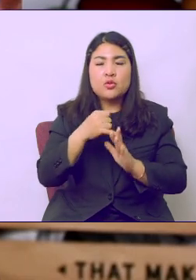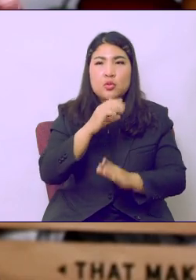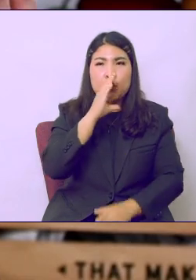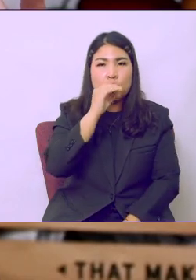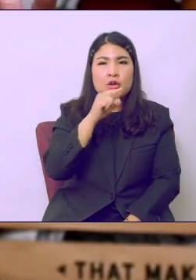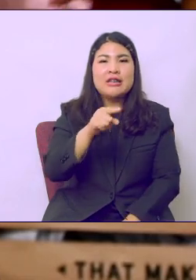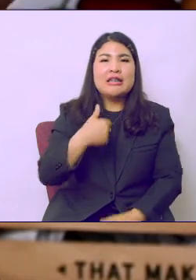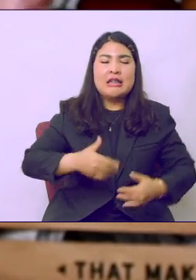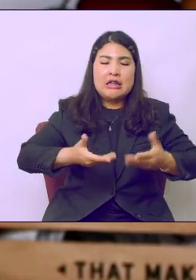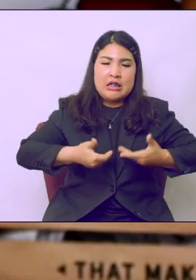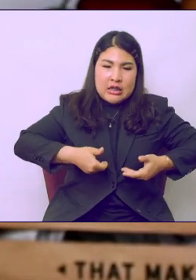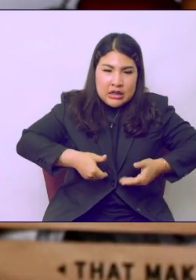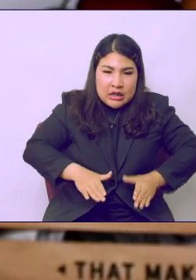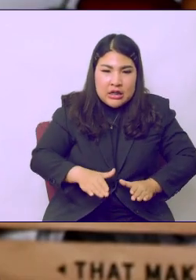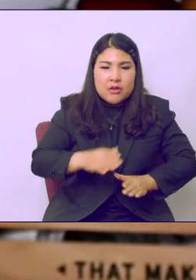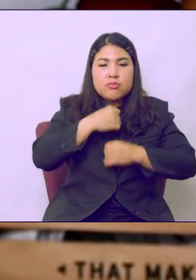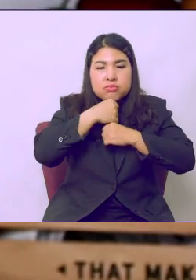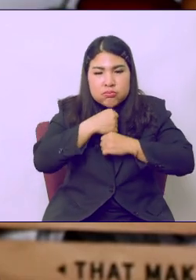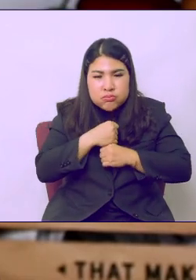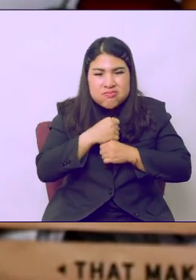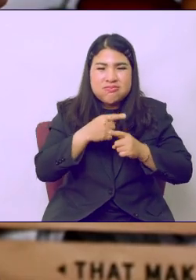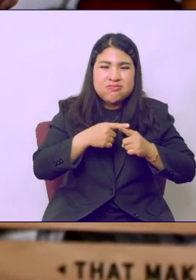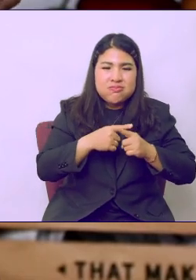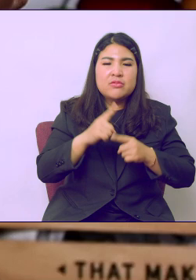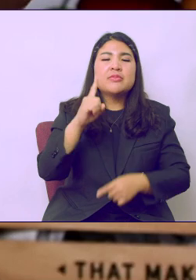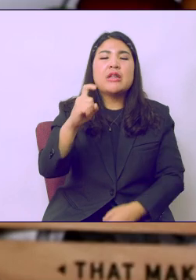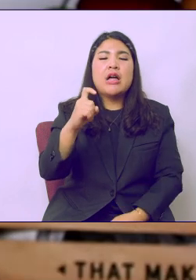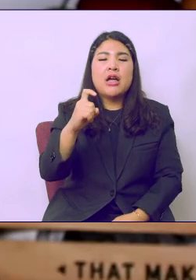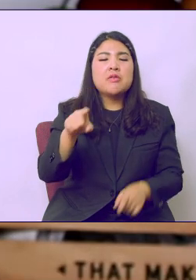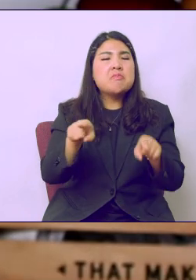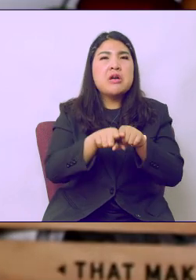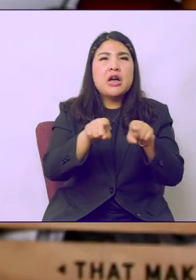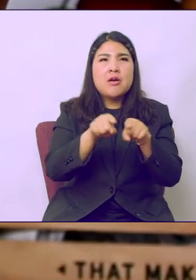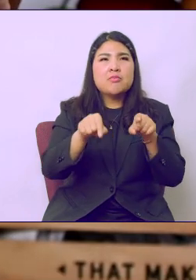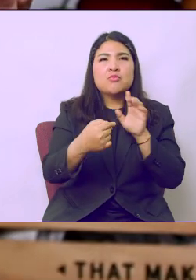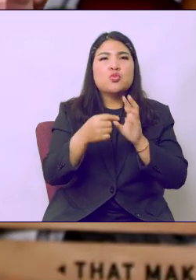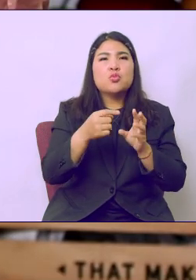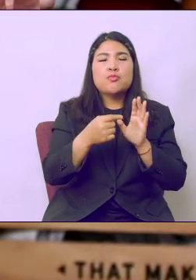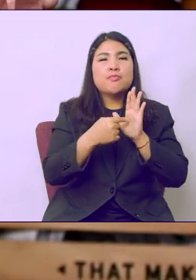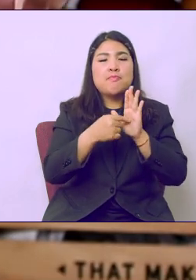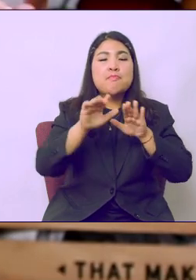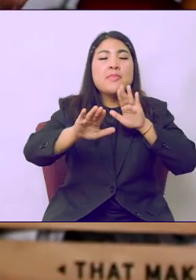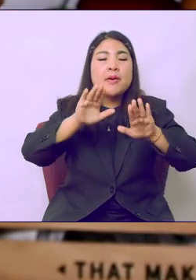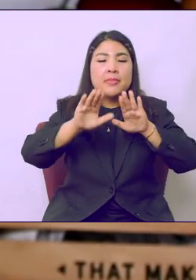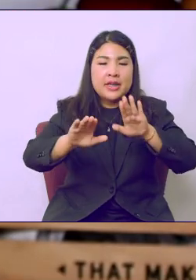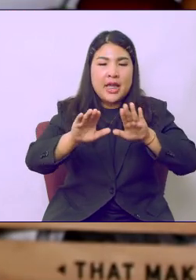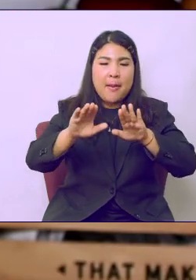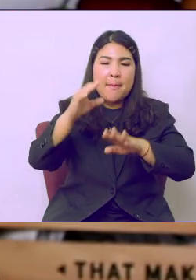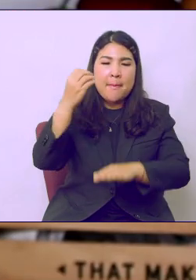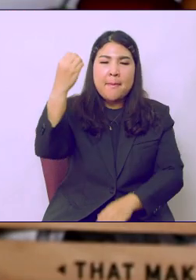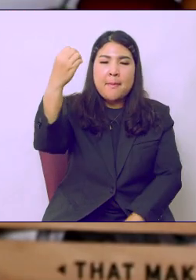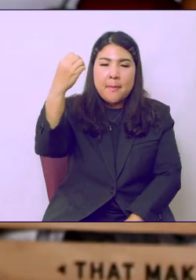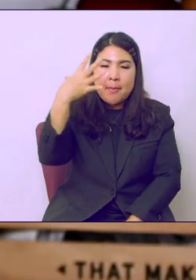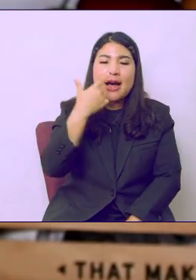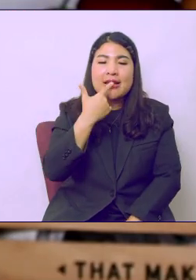แบบพุทธก็เกิดแก่เจ็บตายนี่แหละเนาะก็เป็นพระอาทิตย์พระจันทร์เป็นดาวของเขานะครับจริงๆก็คือเป็นอย่างงี้